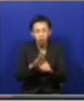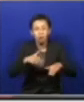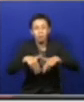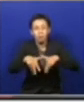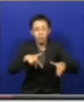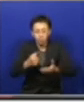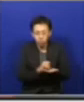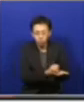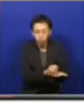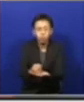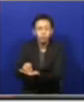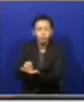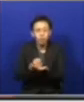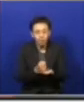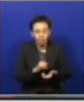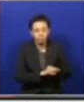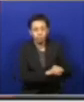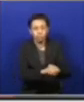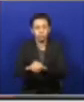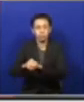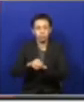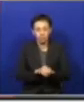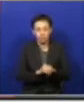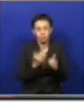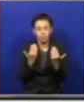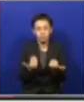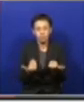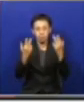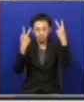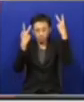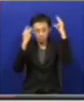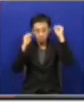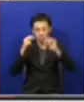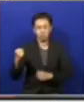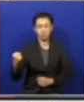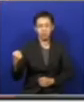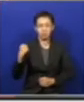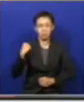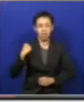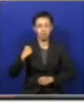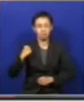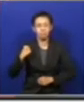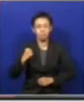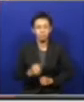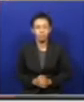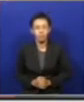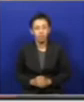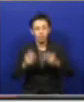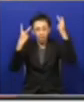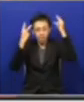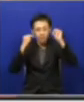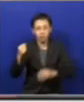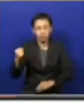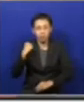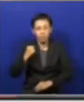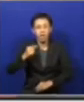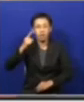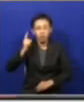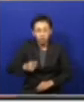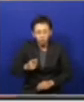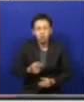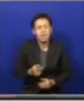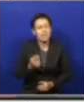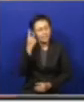ะฉะนั้นถึงเวลาแล้วที่นายกรัฐมนตรีผู้มีอำนาจทั้งหมดที่นั่งอยู่ข้างบนนี้เนี่ยจะต้องชดใช้บุญคุณ